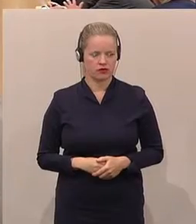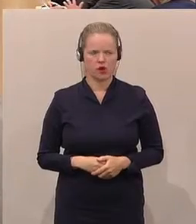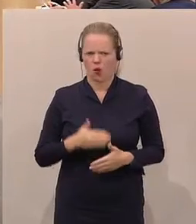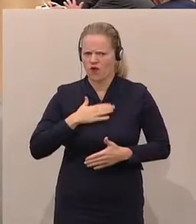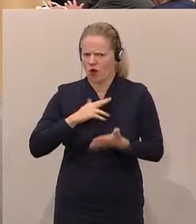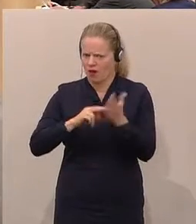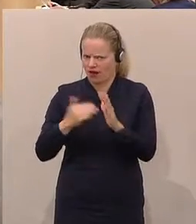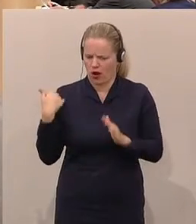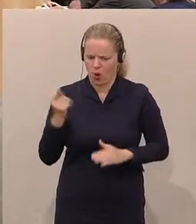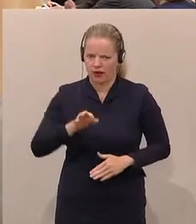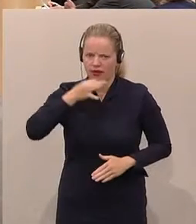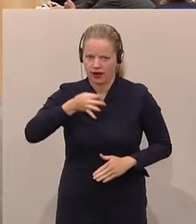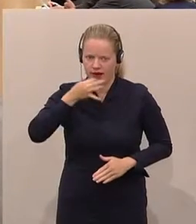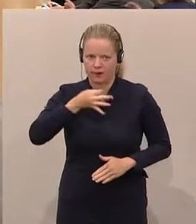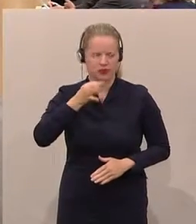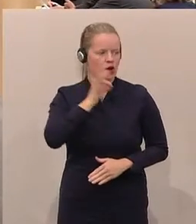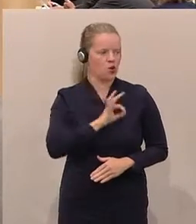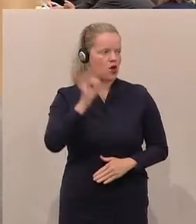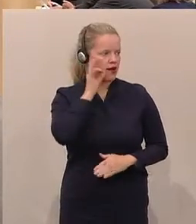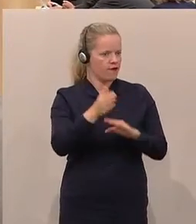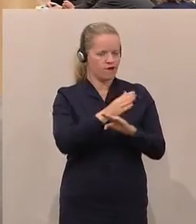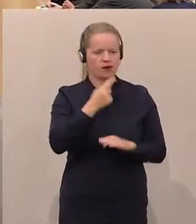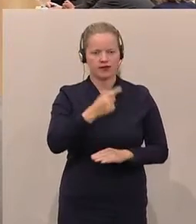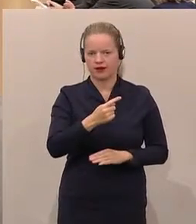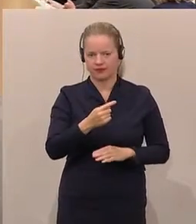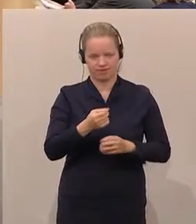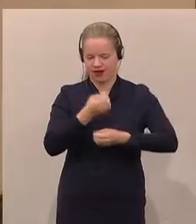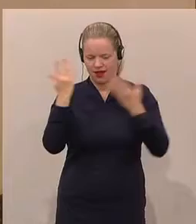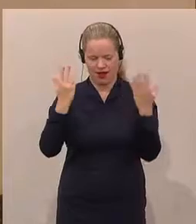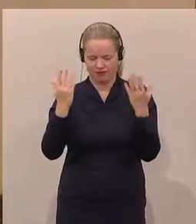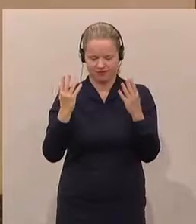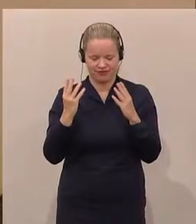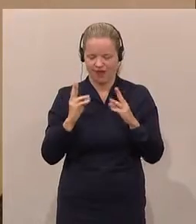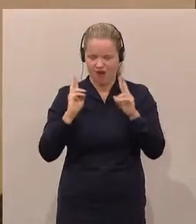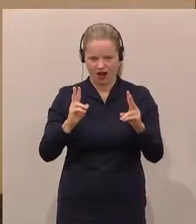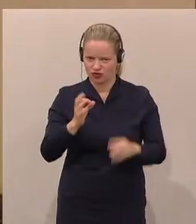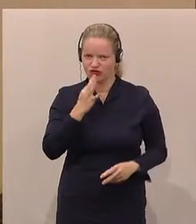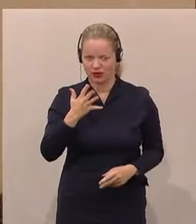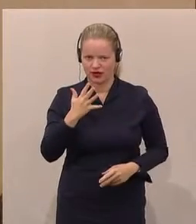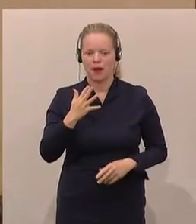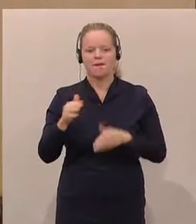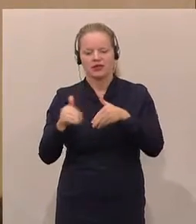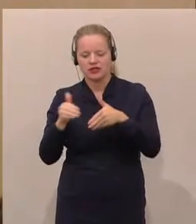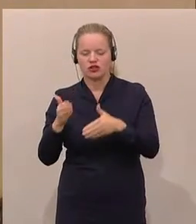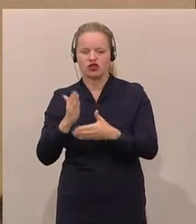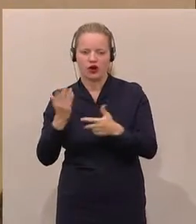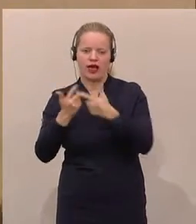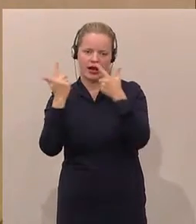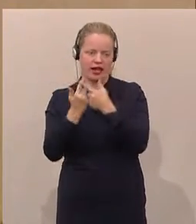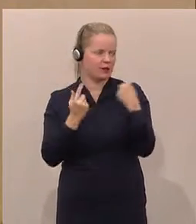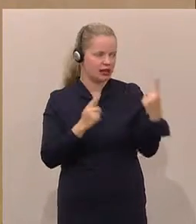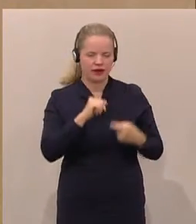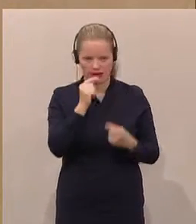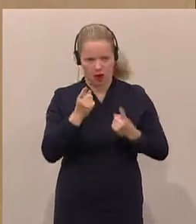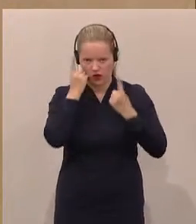Am Wort ist schon Robert Luger von den Freiheitlichen. Entspricht natürlich nicht den Tatsachen. Der Herr Minister hat es eh schon erklärt, aber sie hat anscheinend nicht aufgepasst.